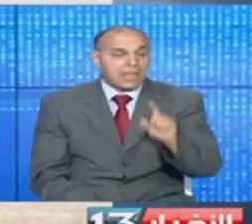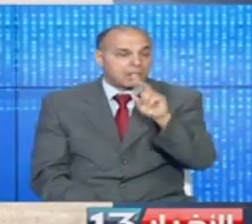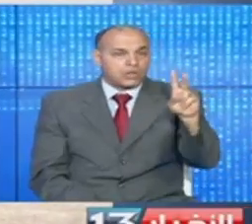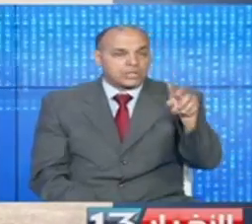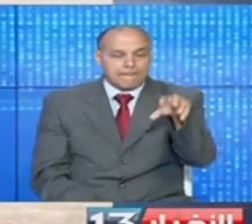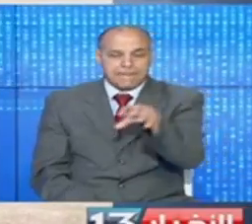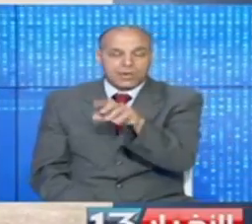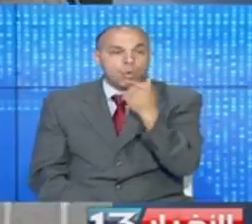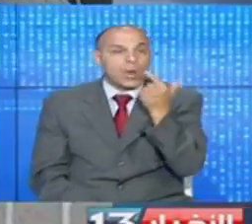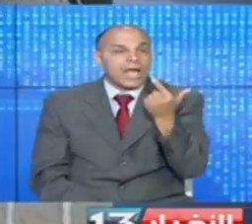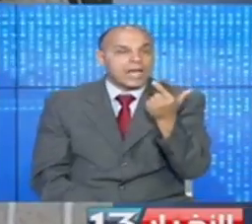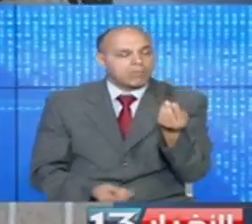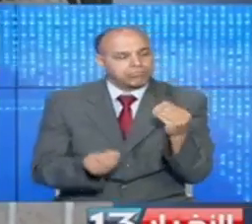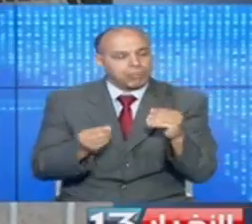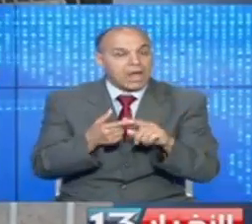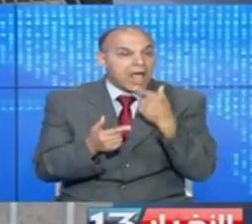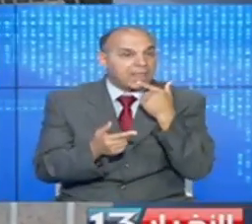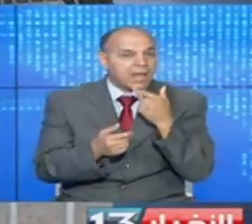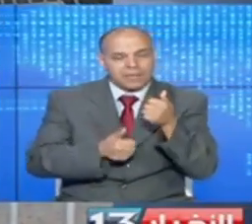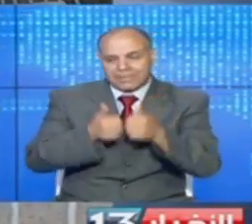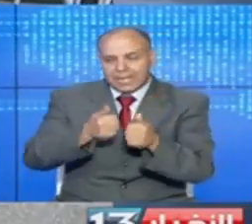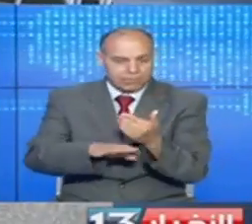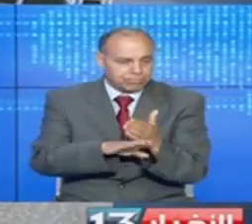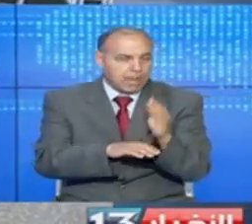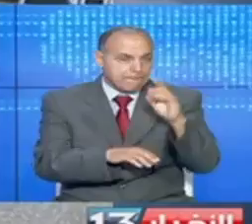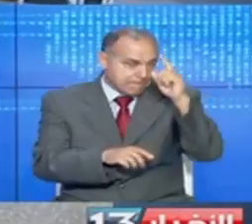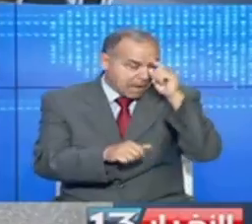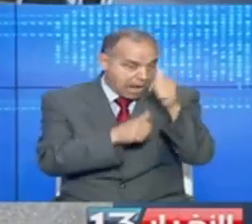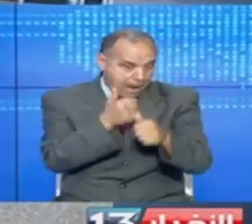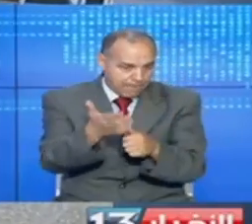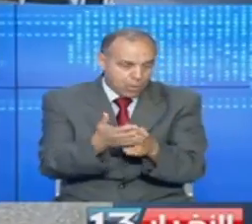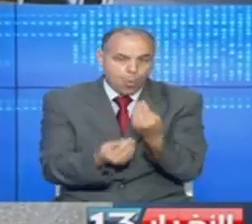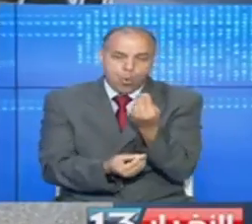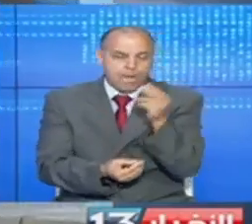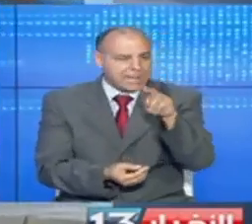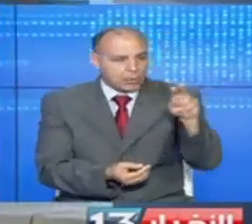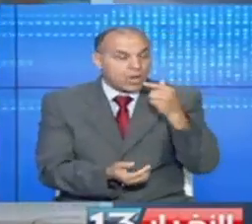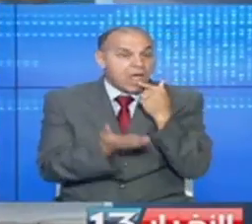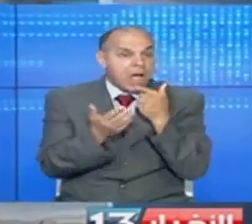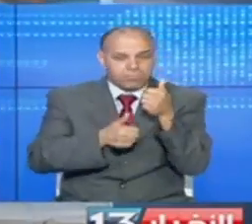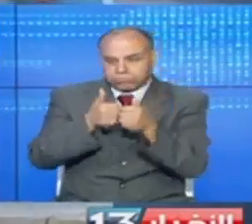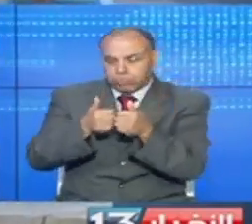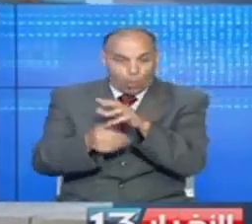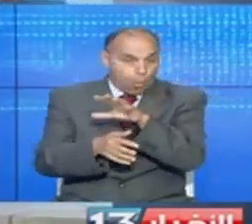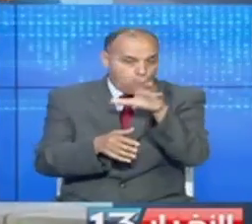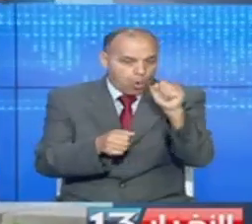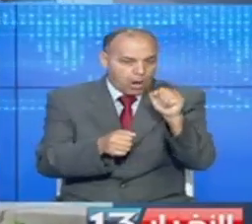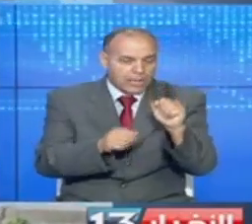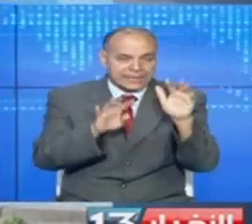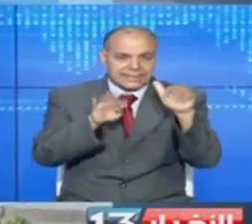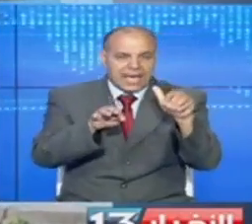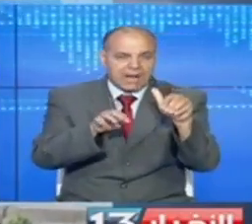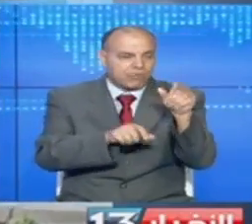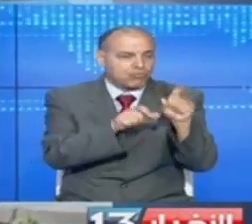13 مركزا كتابيا إضافيا لإجراء امتحانات البكالوريا هذه السنة بابن عروس، سيمتحن بها قرابة